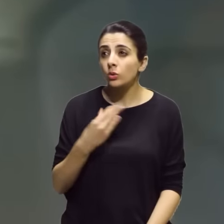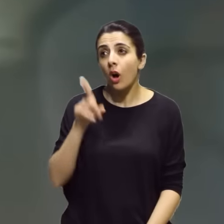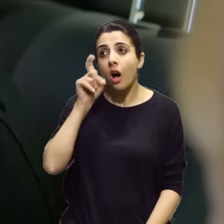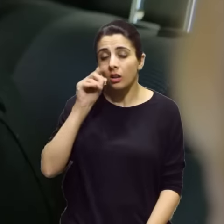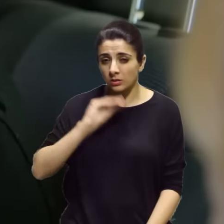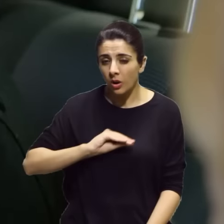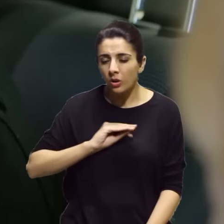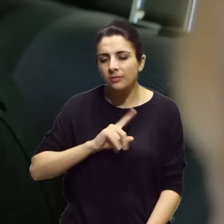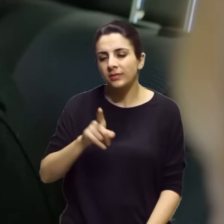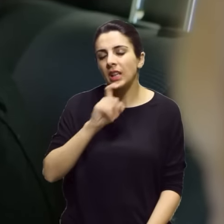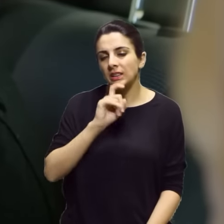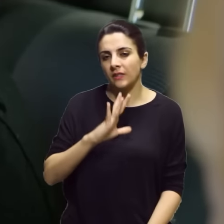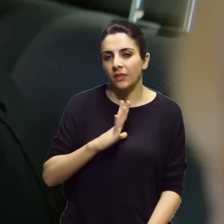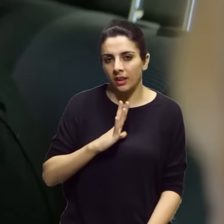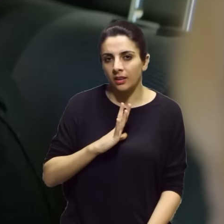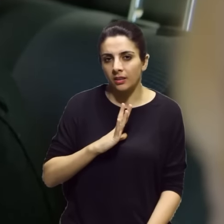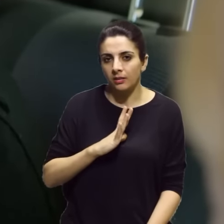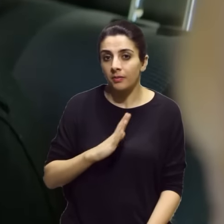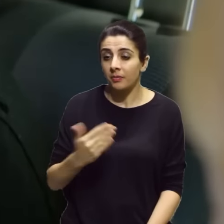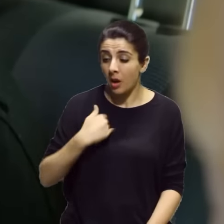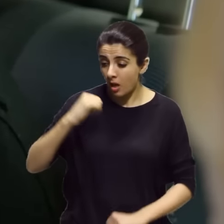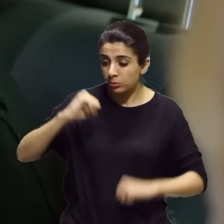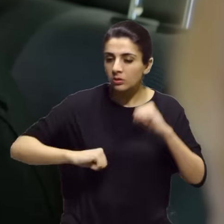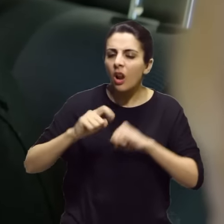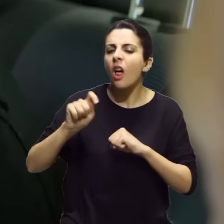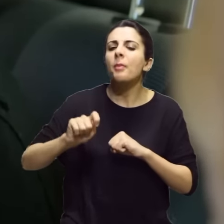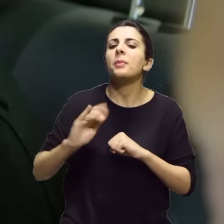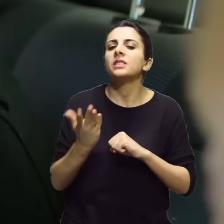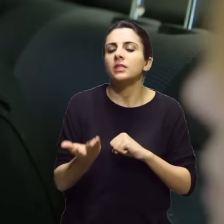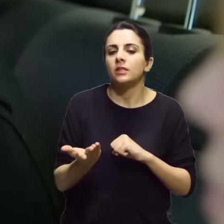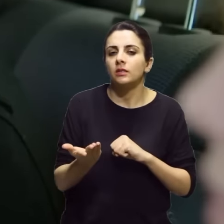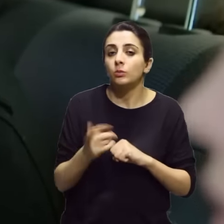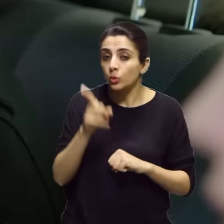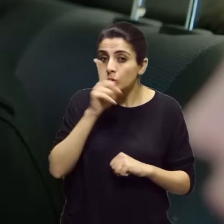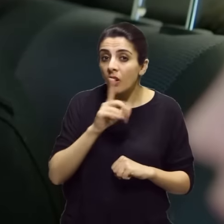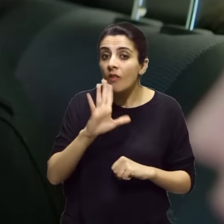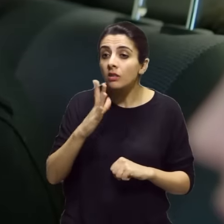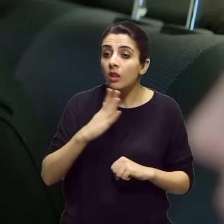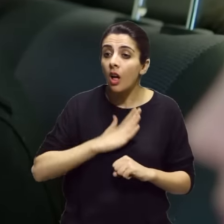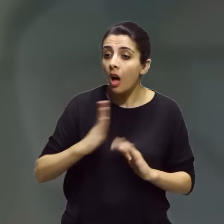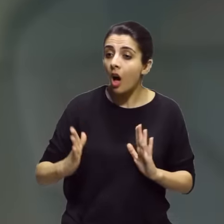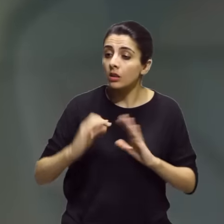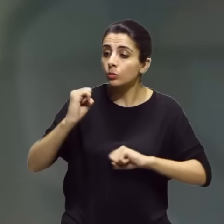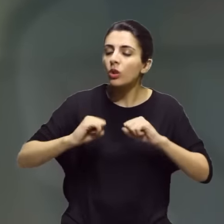akıllı sanıyorsun ama yanılıyorsun. Benimle baş edemezsin kızım sen. O yüzden fazla direnme.